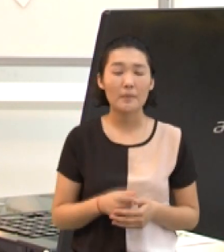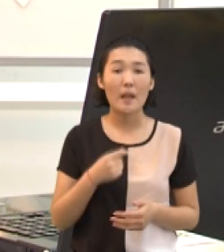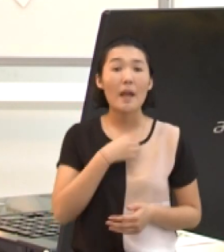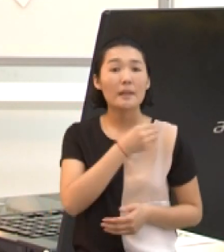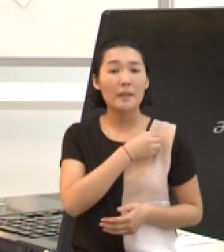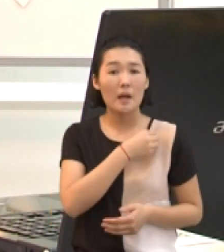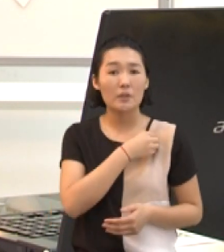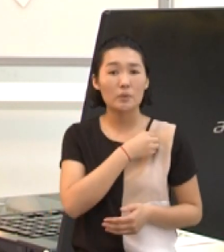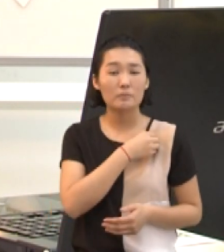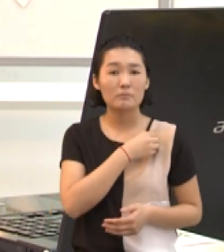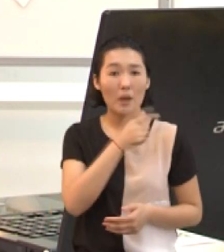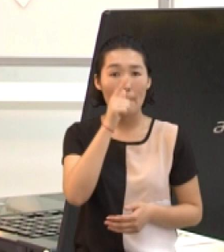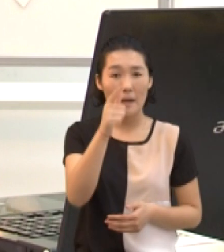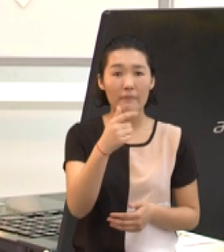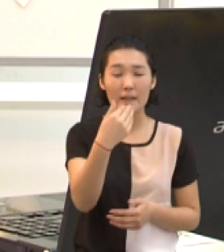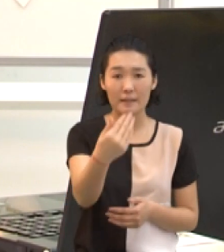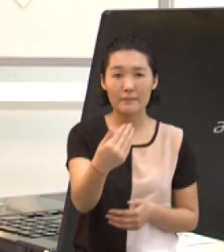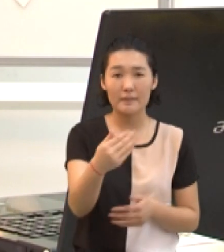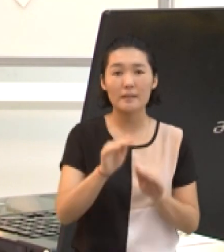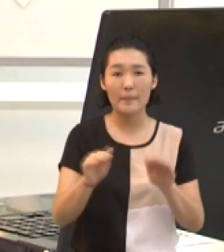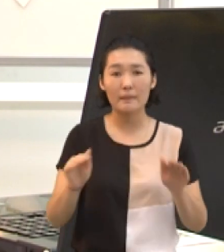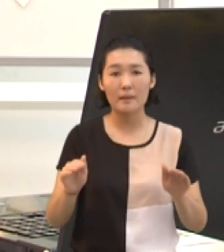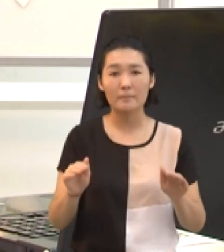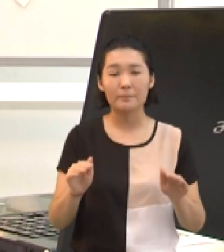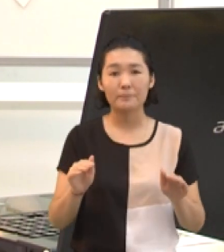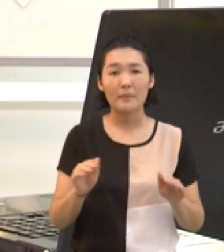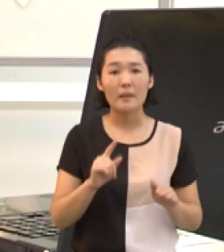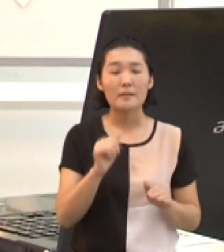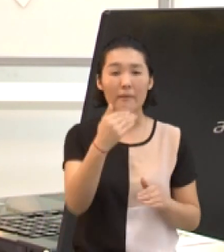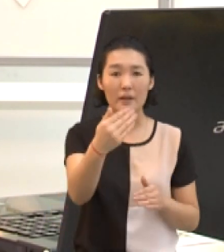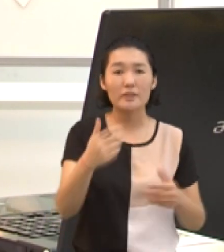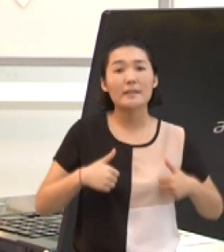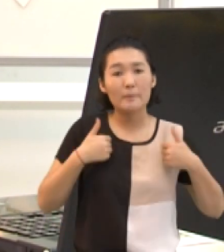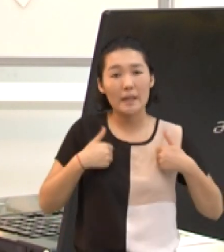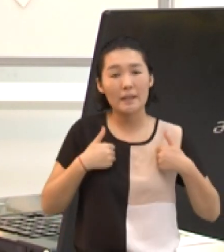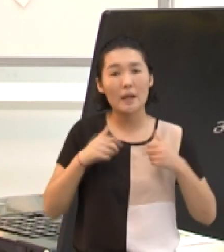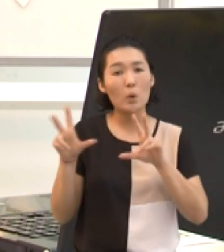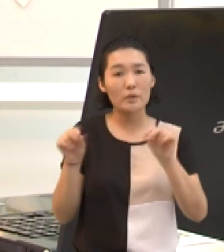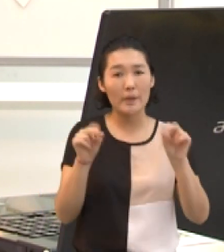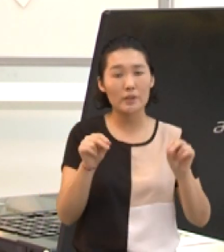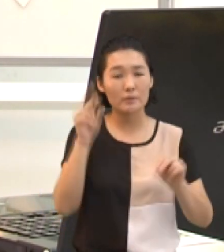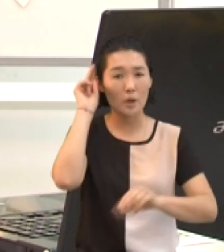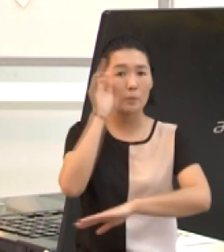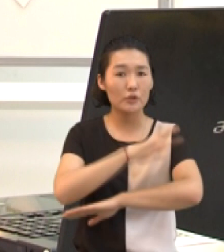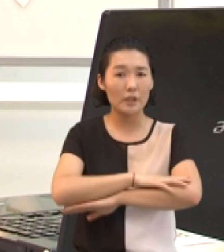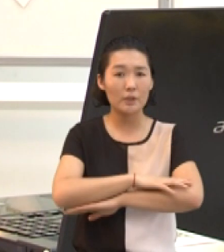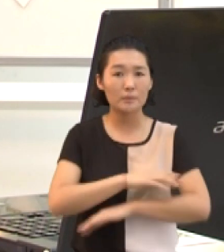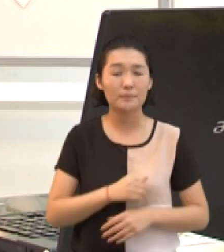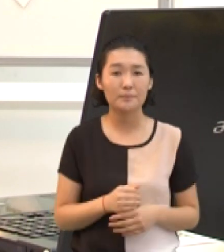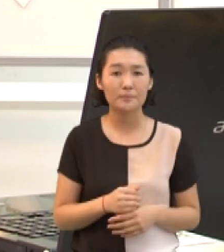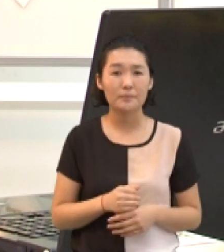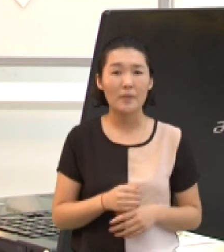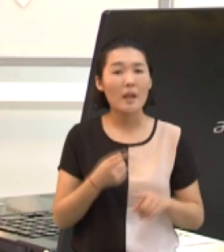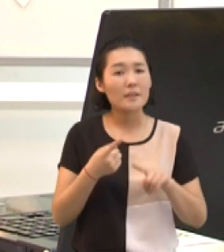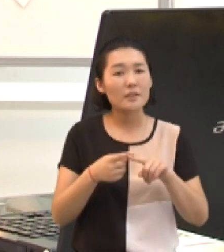Я хочу похвалить, ребята, вас за ваше стремление к успешному обучению. С